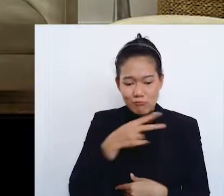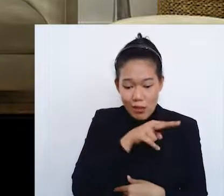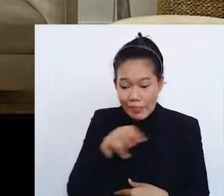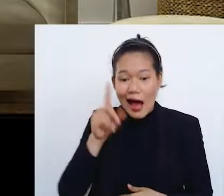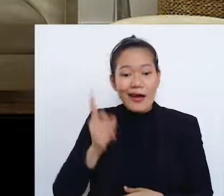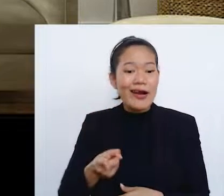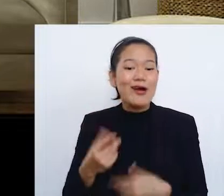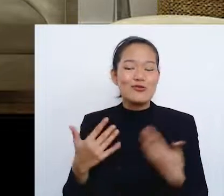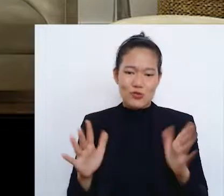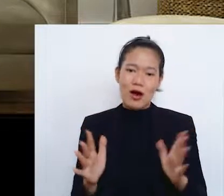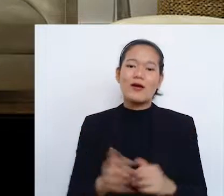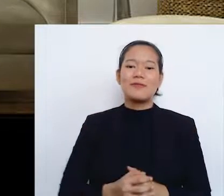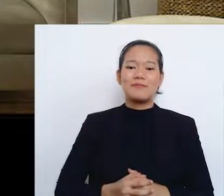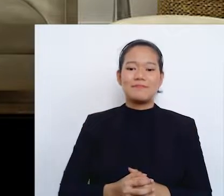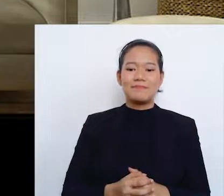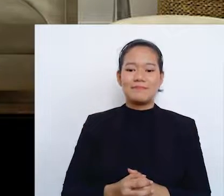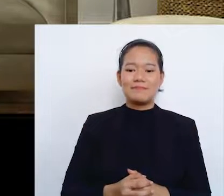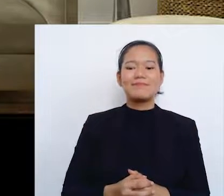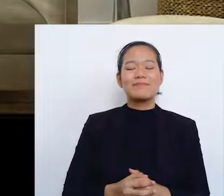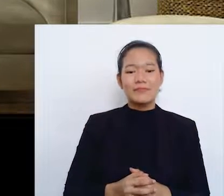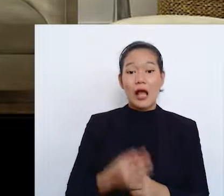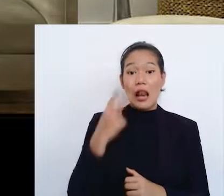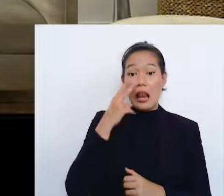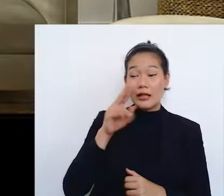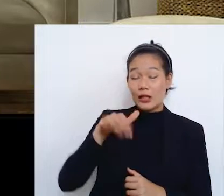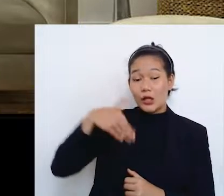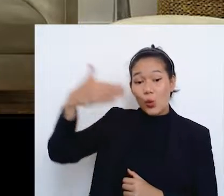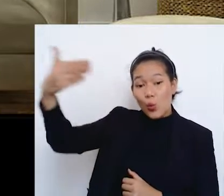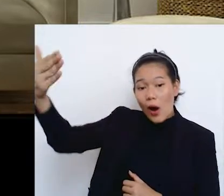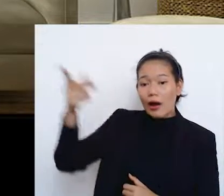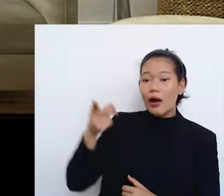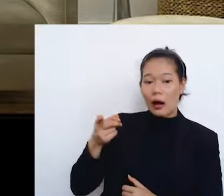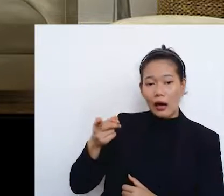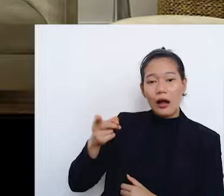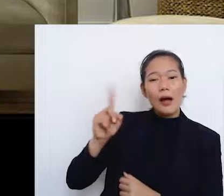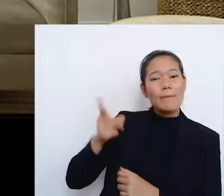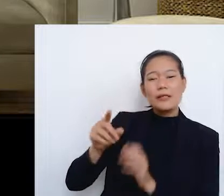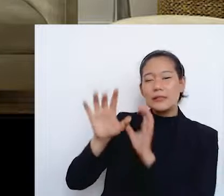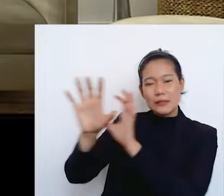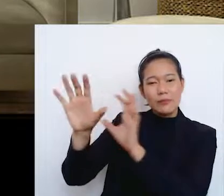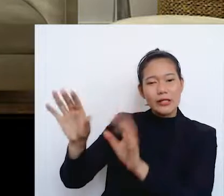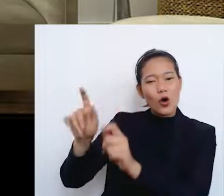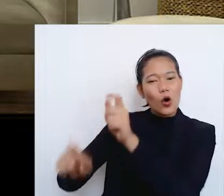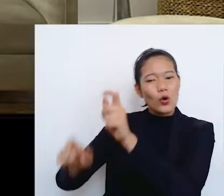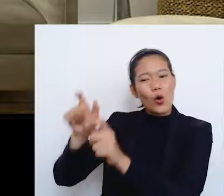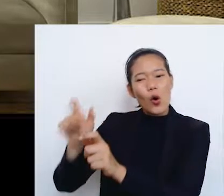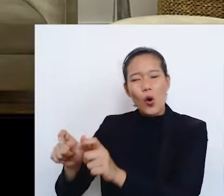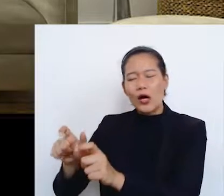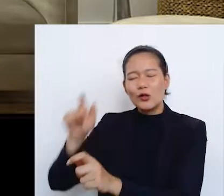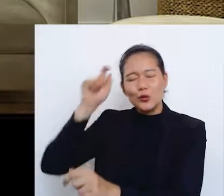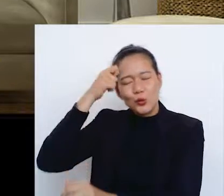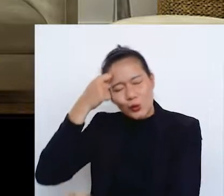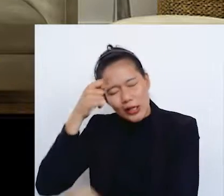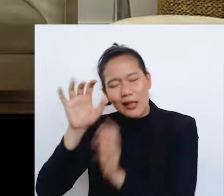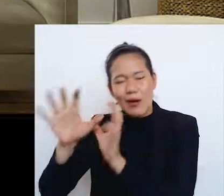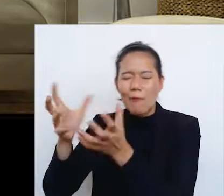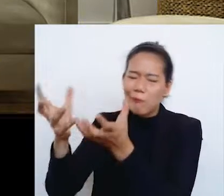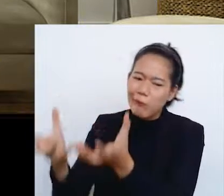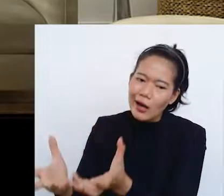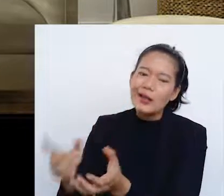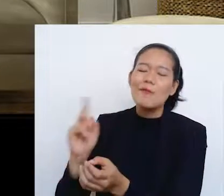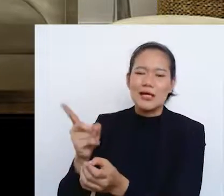ada. Lihat, di luar sana masih ada begitu banyak orang yang lebih